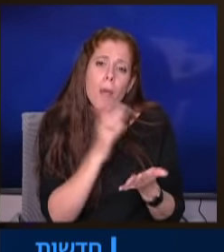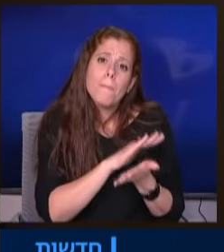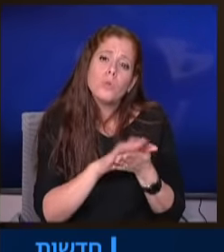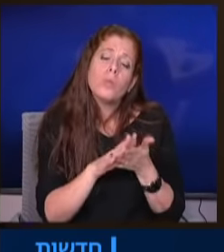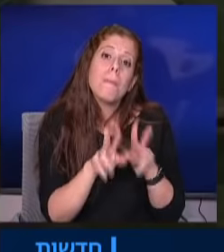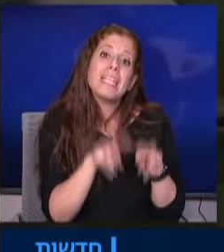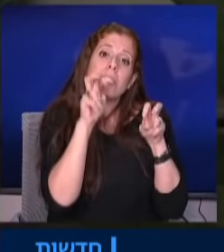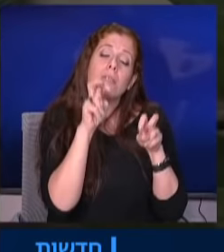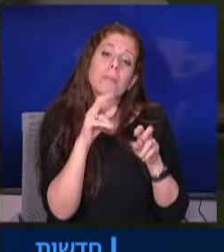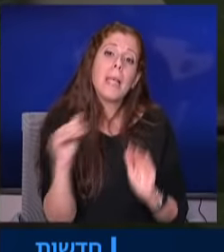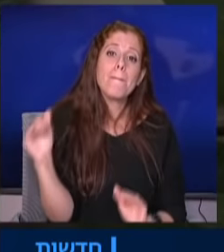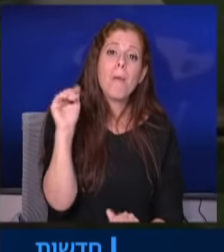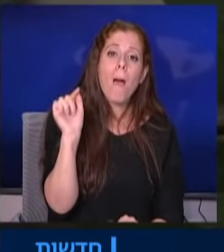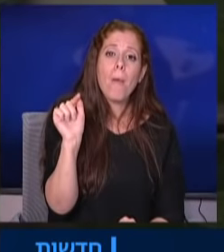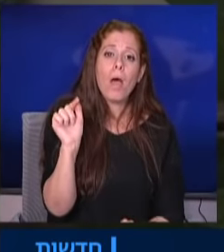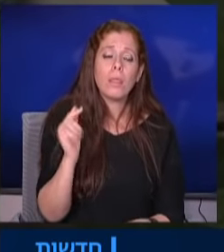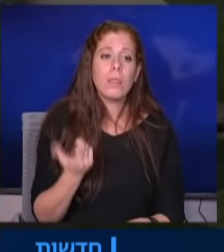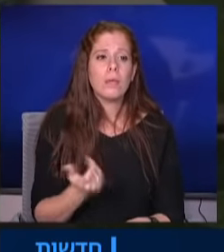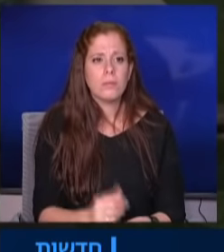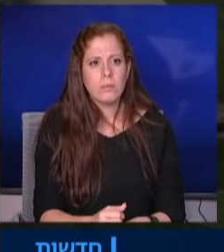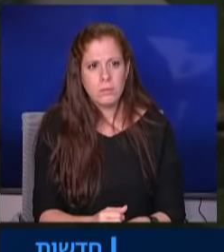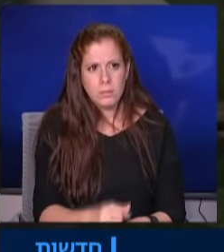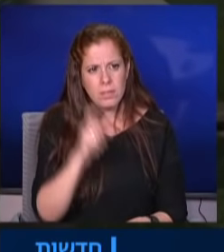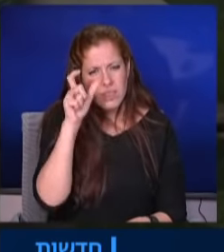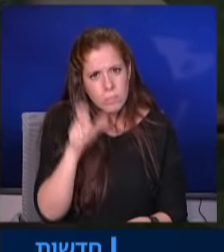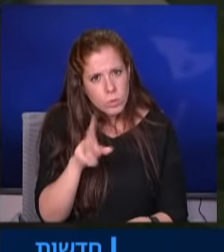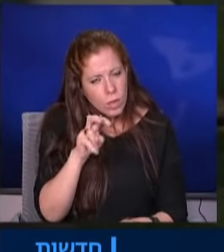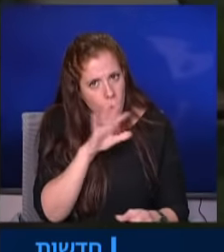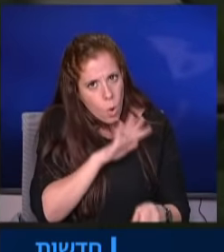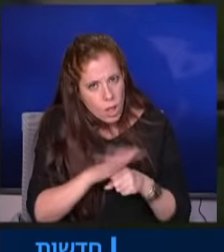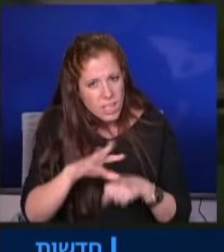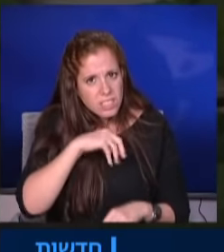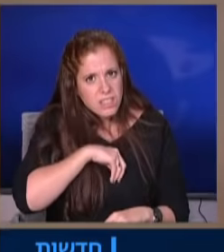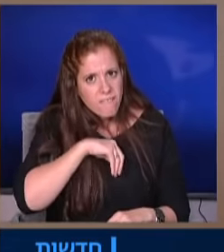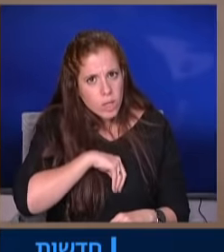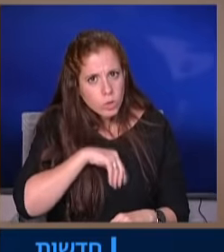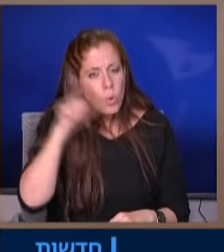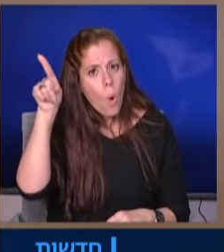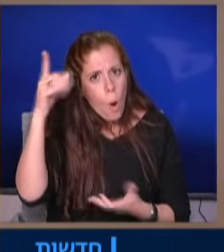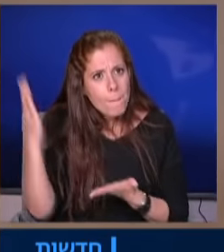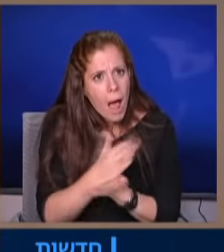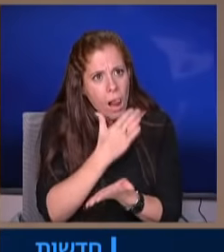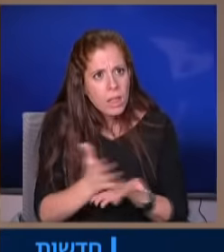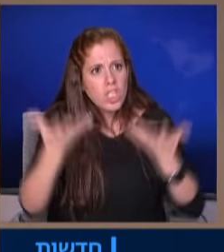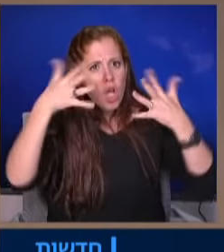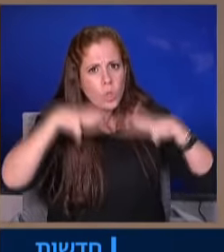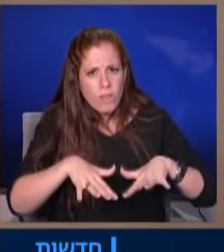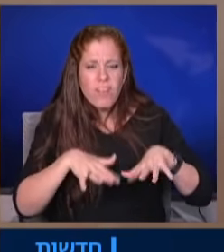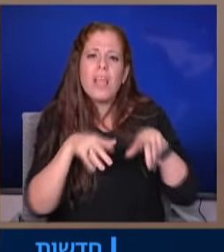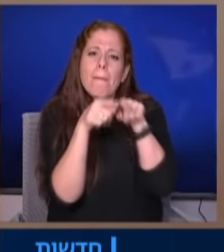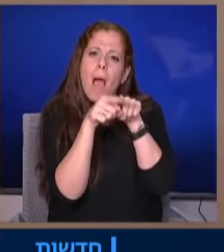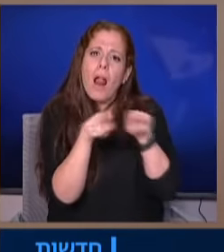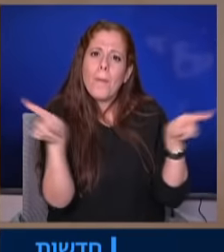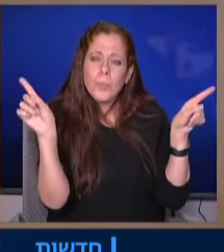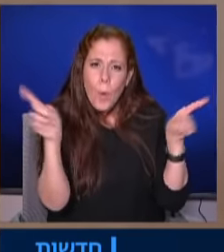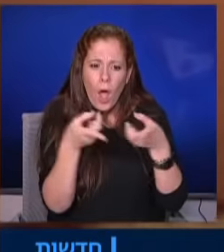שלהם. זה מישהו, כאילו הוא נס לך את הנפש. הוא בעצם מחליט, כשאת יושבת עם רגליים מפוסקות, חצי